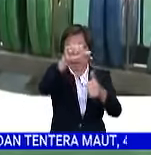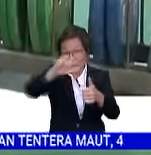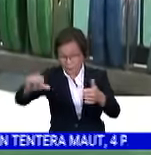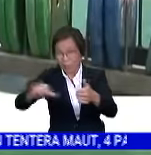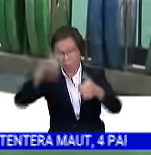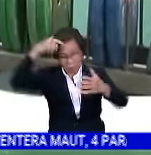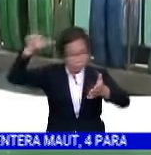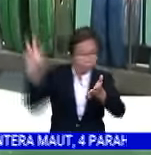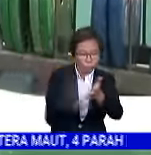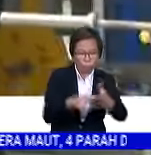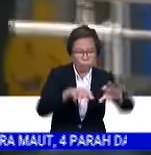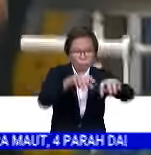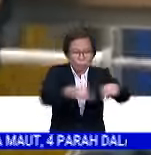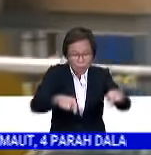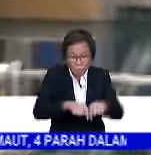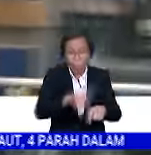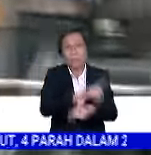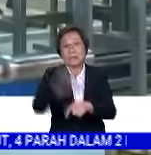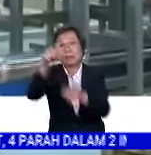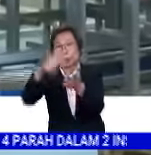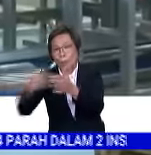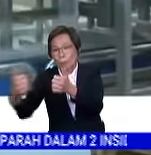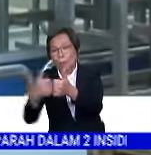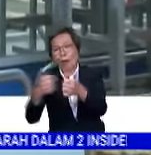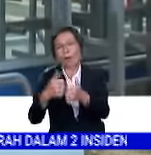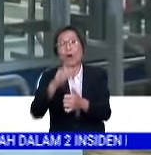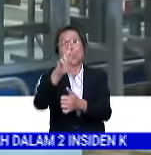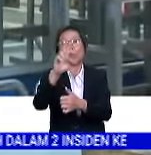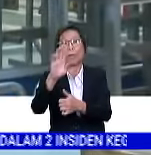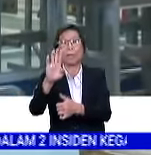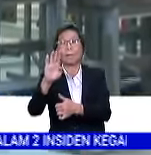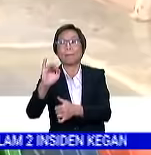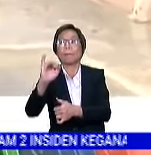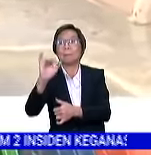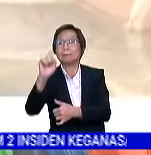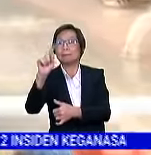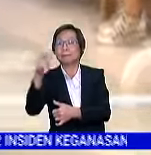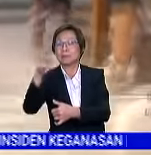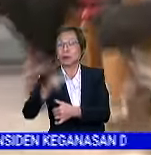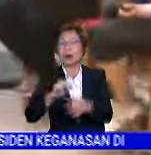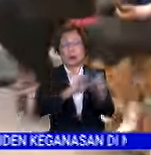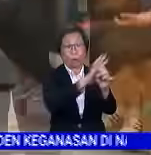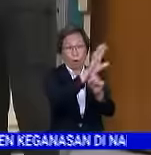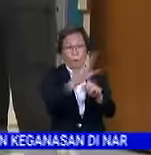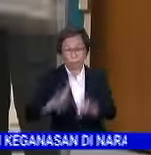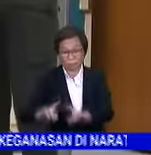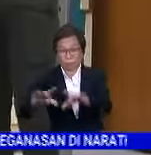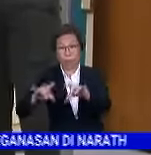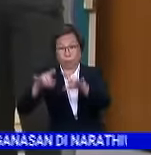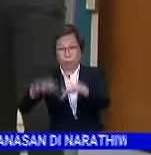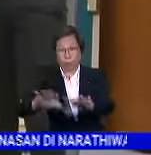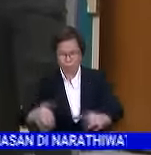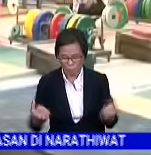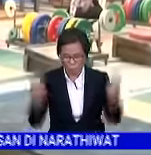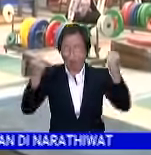belum diputuskan lokasinya dan satu lagi di Tashkent, Uzbekistan. Pada edisi Commonwealth lalu di Gold Coast, skuad angkat berat